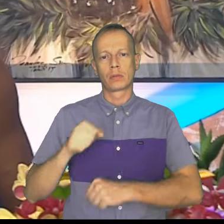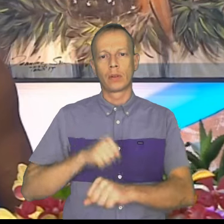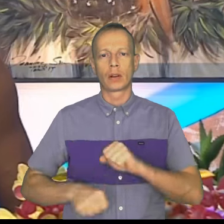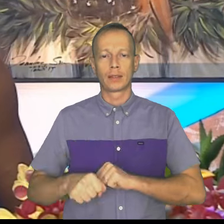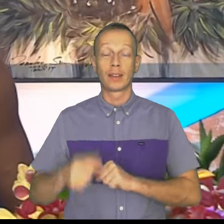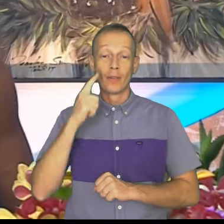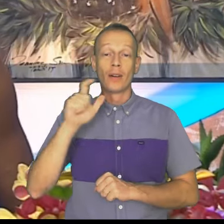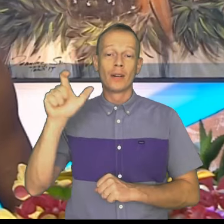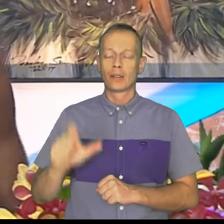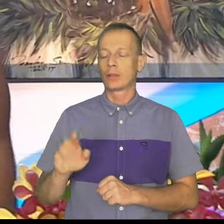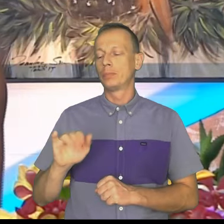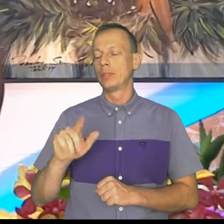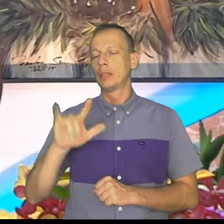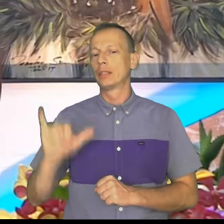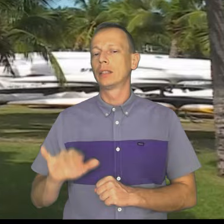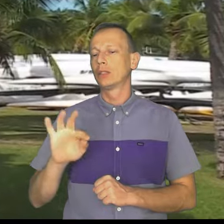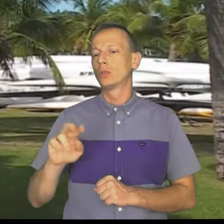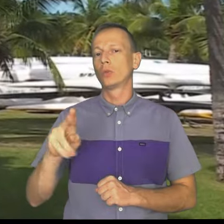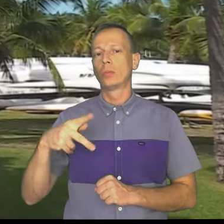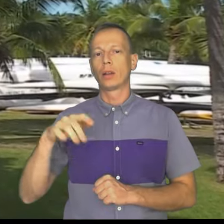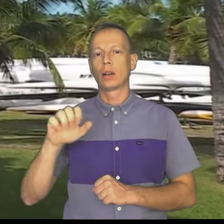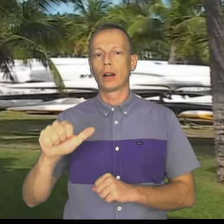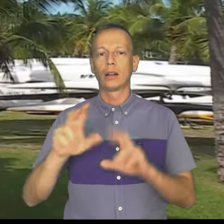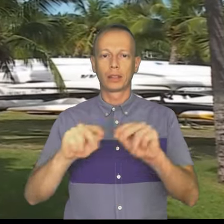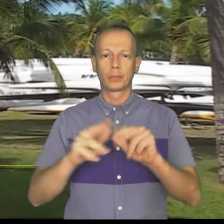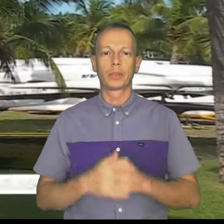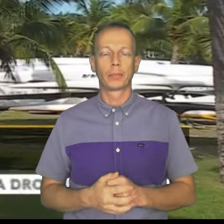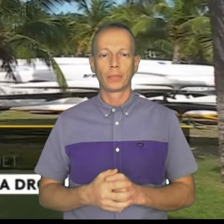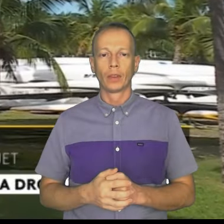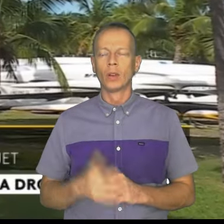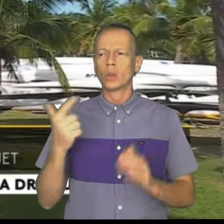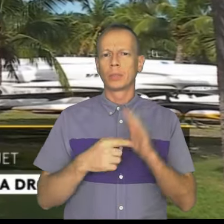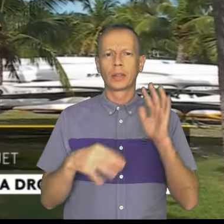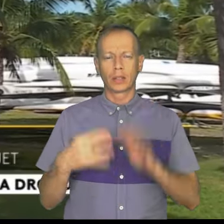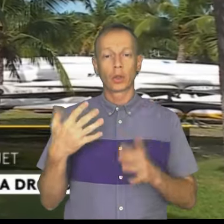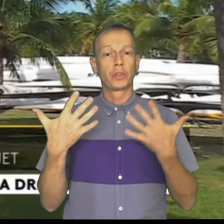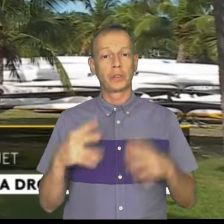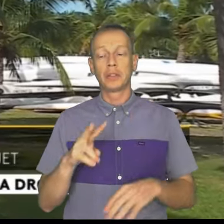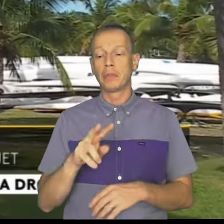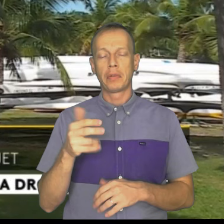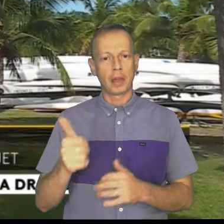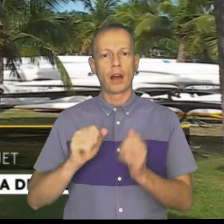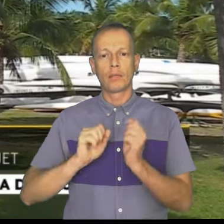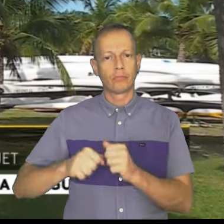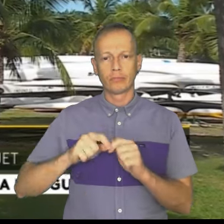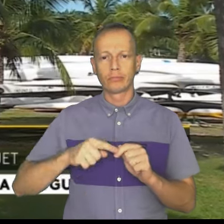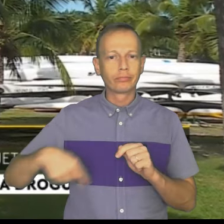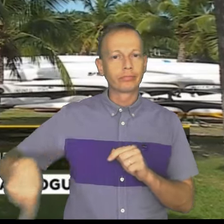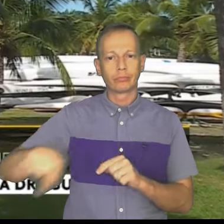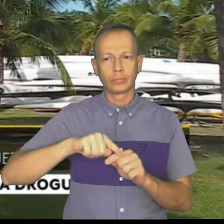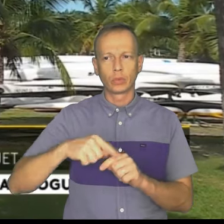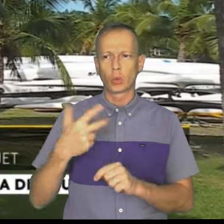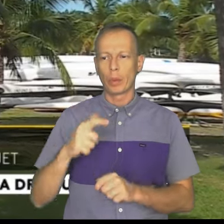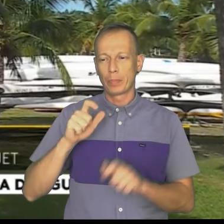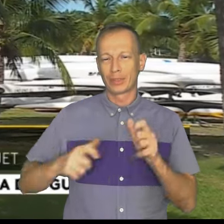Lénard et Sandroli. En 2014, j'ai déjà fait le tour de l'île, de Tahiti en V1. On était trois à le faire. Moi, Bruno Touré et